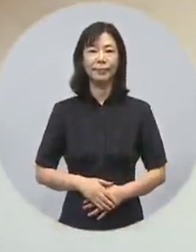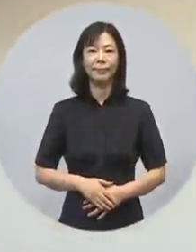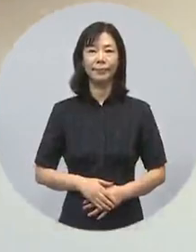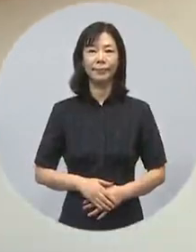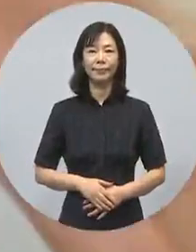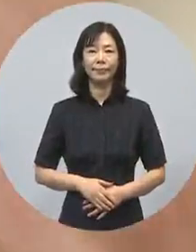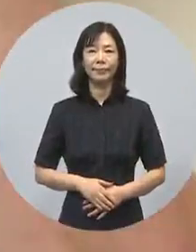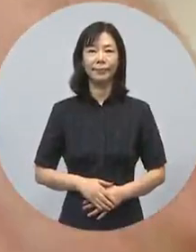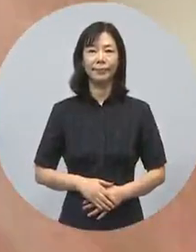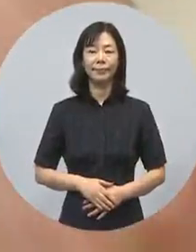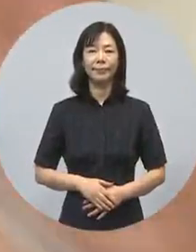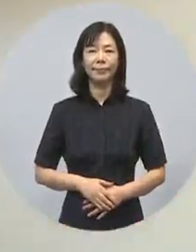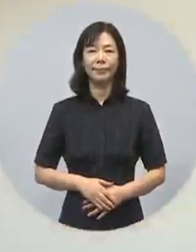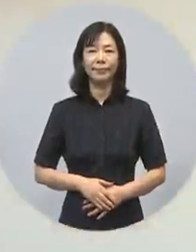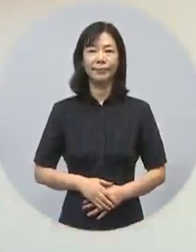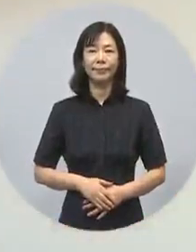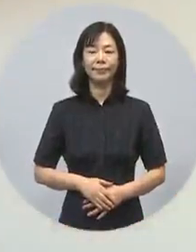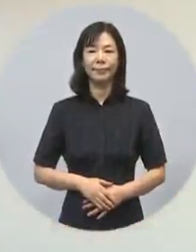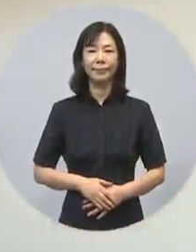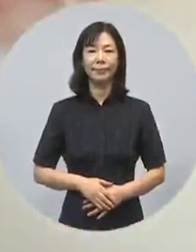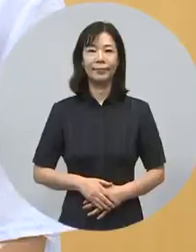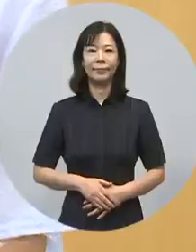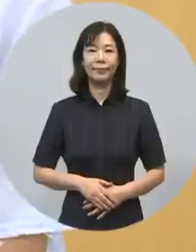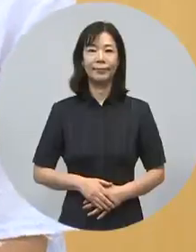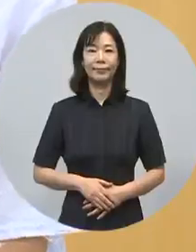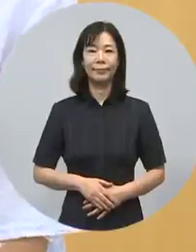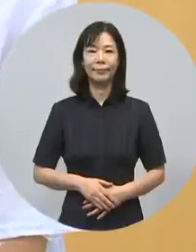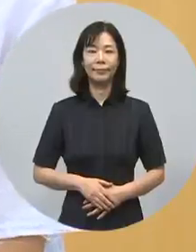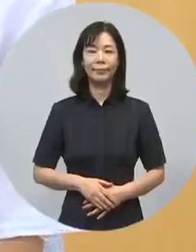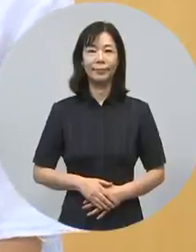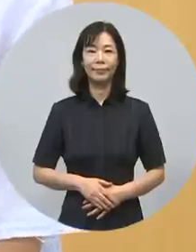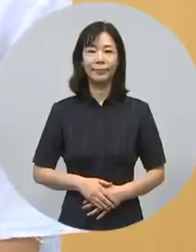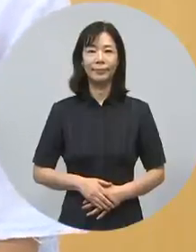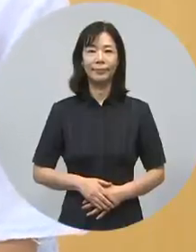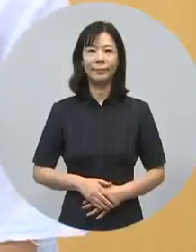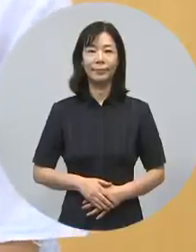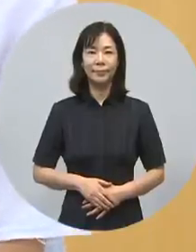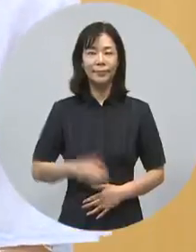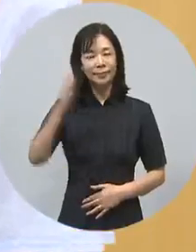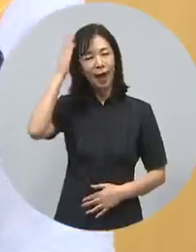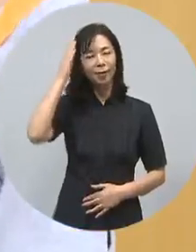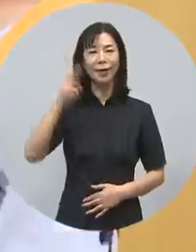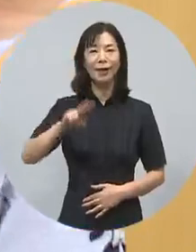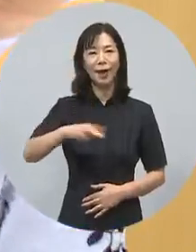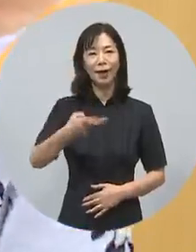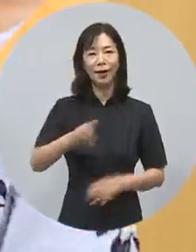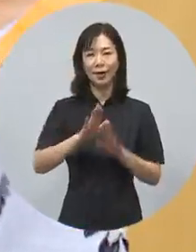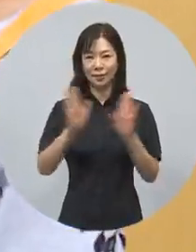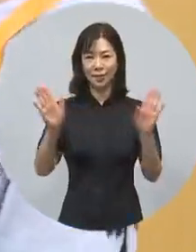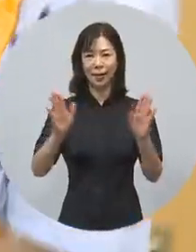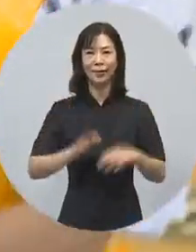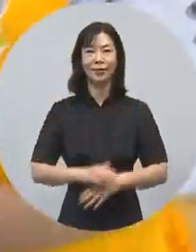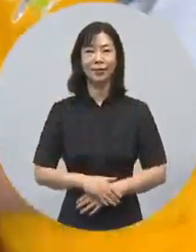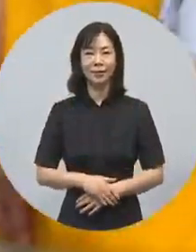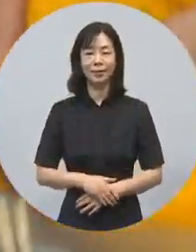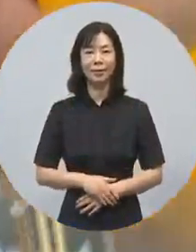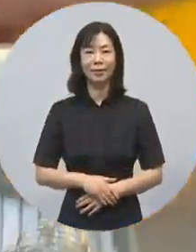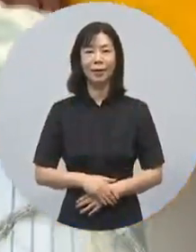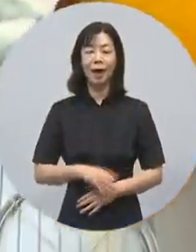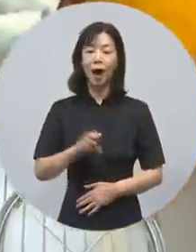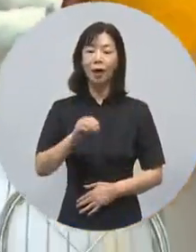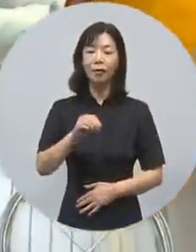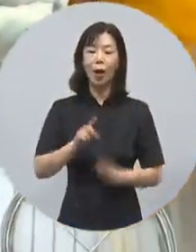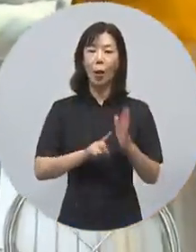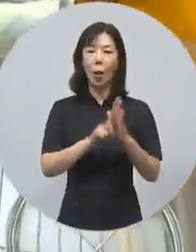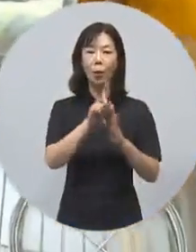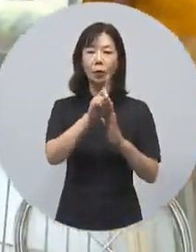両端につけてですね。 はい、それでは春巻きを揚げていきます。 はい、油は